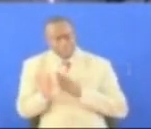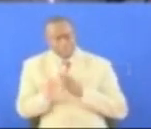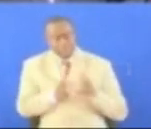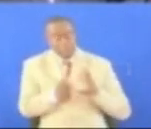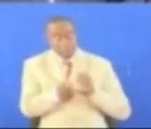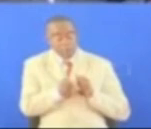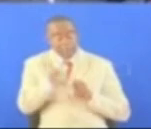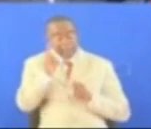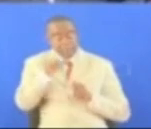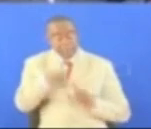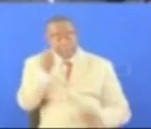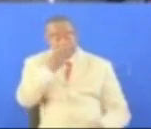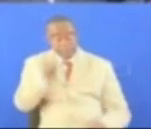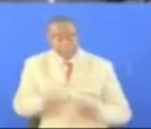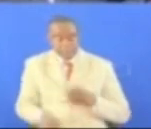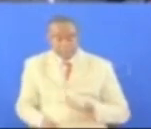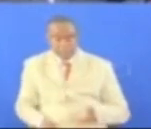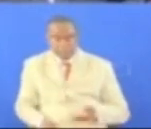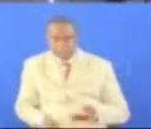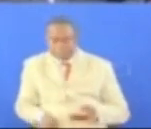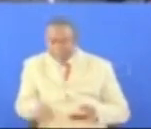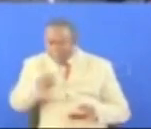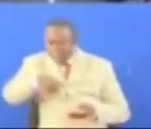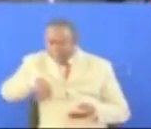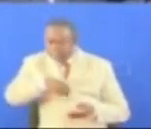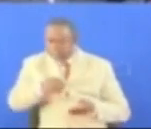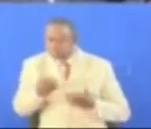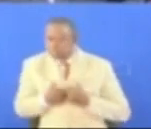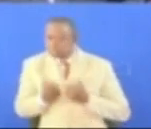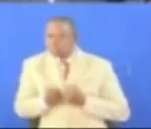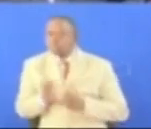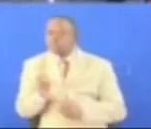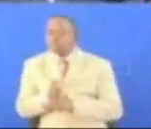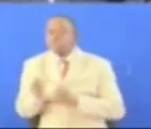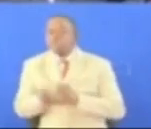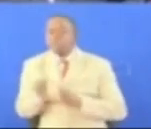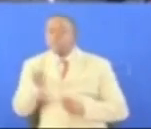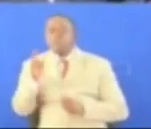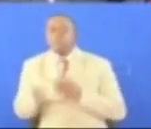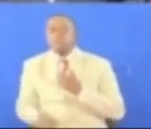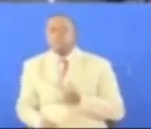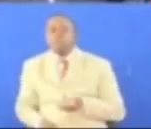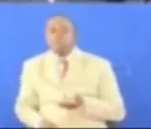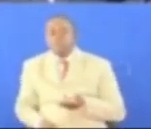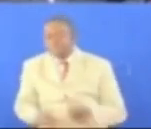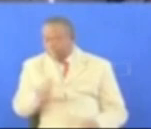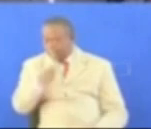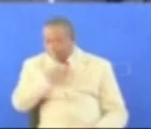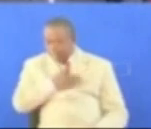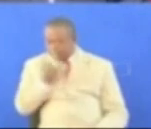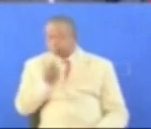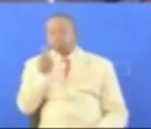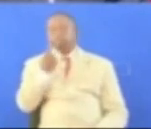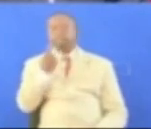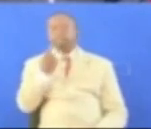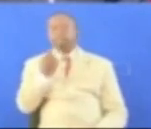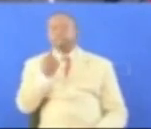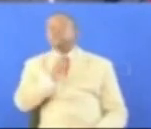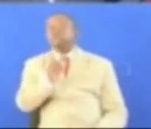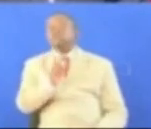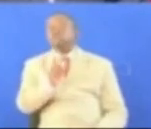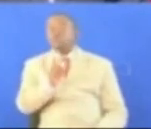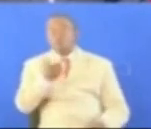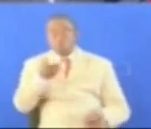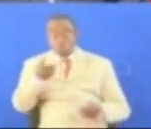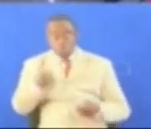taifa letu, jinsi tunavyotaka kuendelea kulinda maliasili zetu, sio kwa ajili yetu sisi tu, kwa ajili ya watoto wetu na